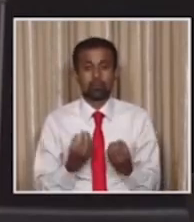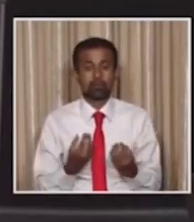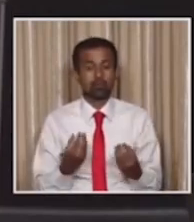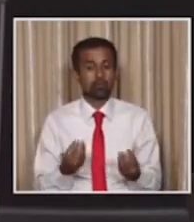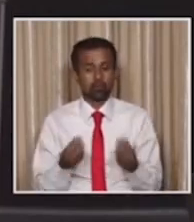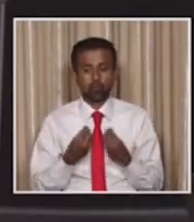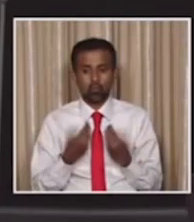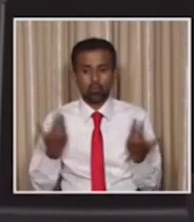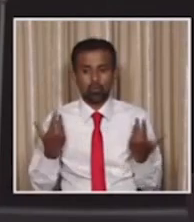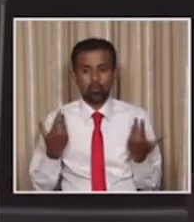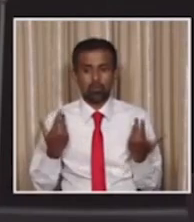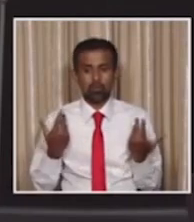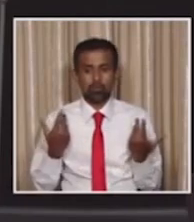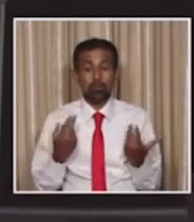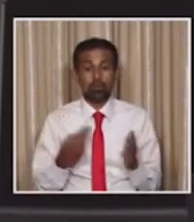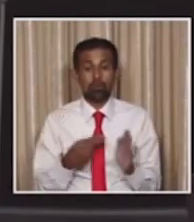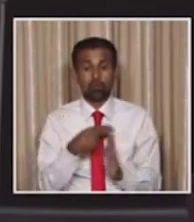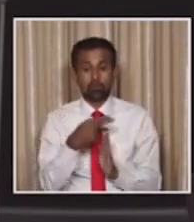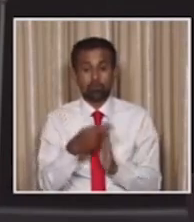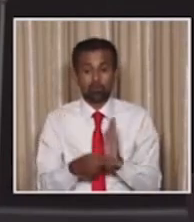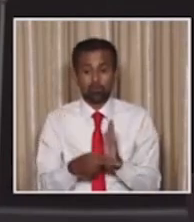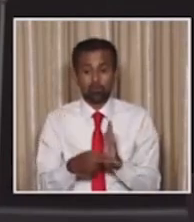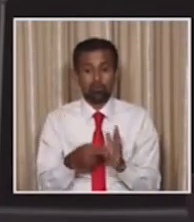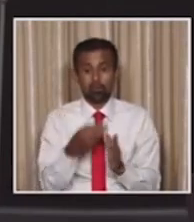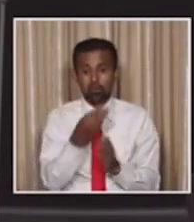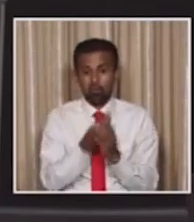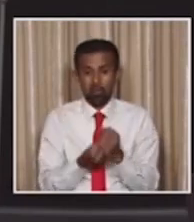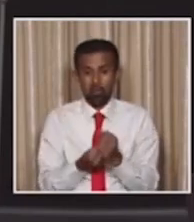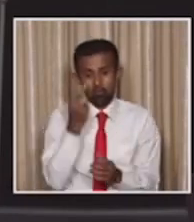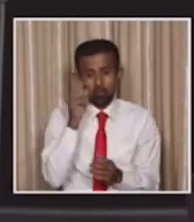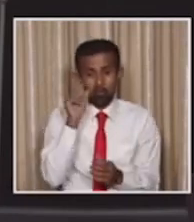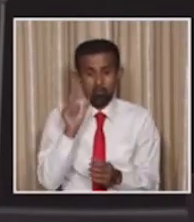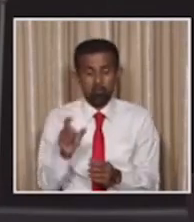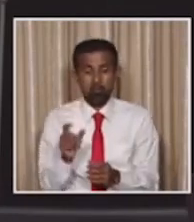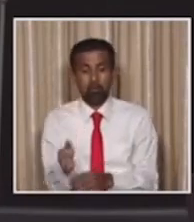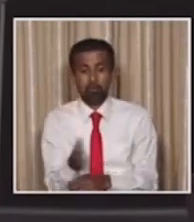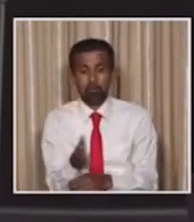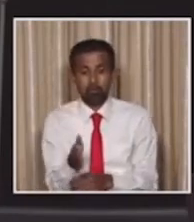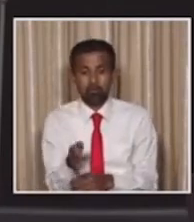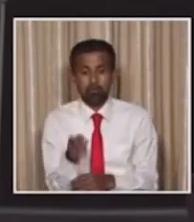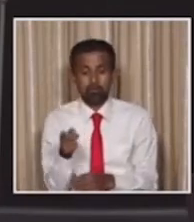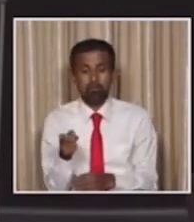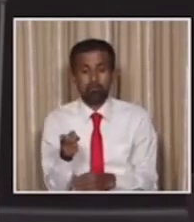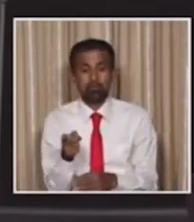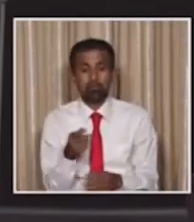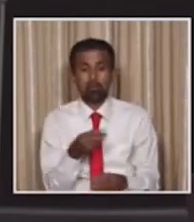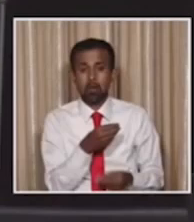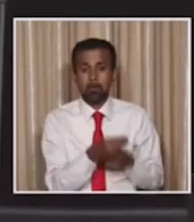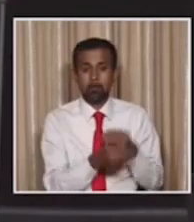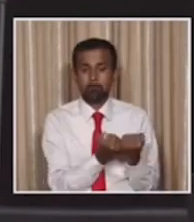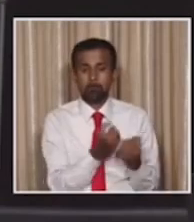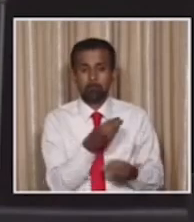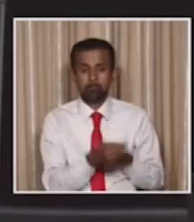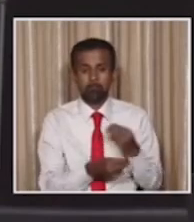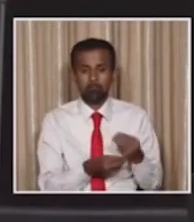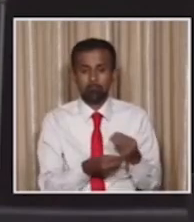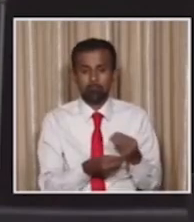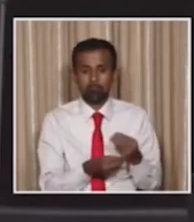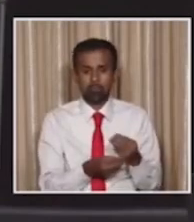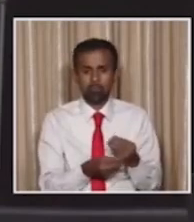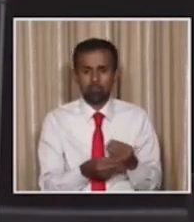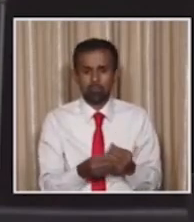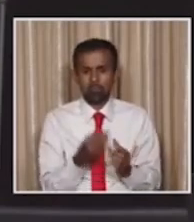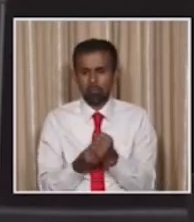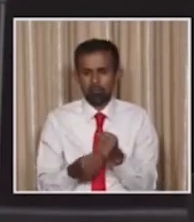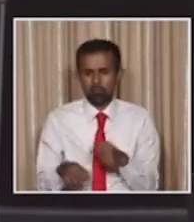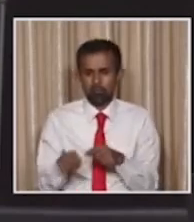ஒழியுங்கள். மலையகத்திலே போலீஸ் நிலையங்களிலே மலையகத்திலே இருக்கின்ற பெருந்தோட்ட கம்பெனிகள் இனவாதத்தை கக்கிக் கொண்டு இன்னும் செயற்பட்டுக் கொண்டிருக்கின்றார்கள். ஆகவே இதனை ஜீரணித்துக்